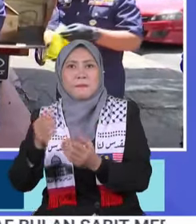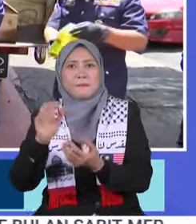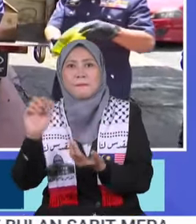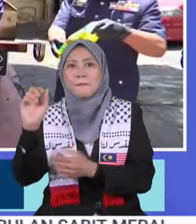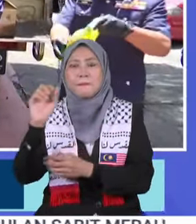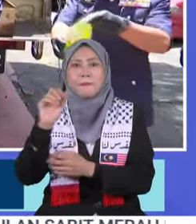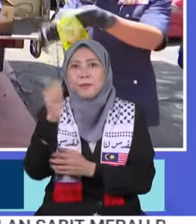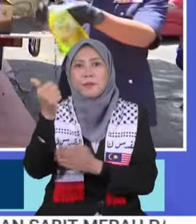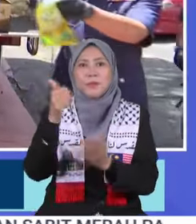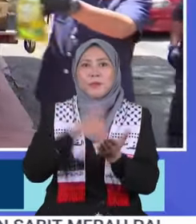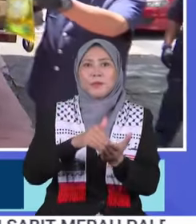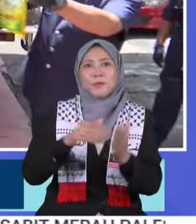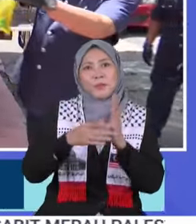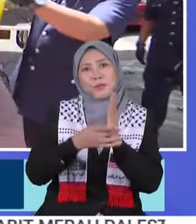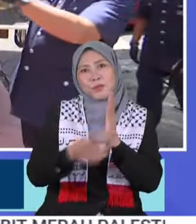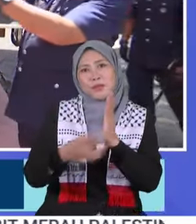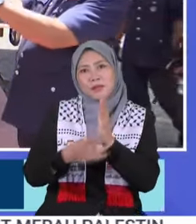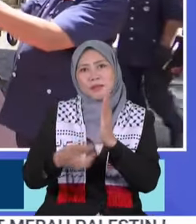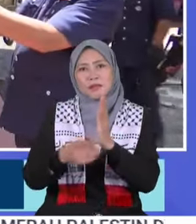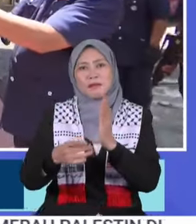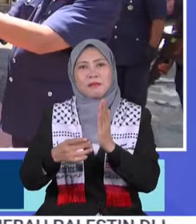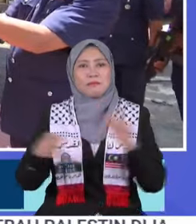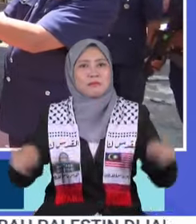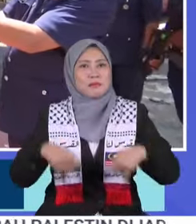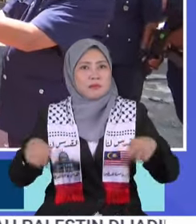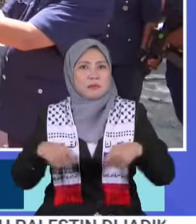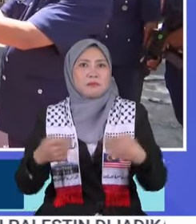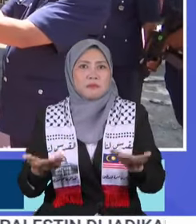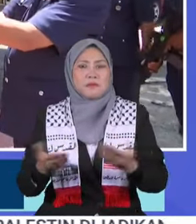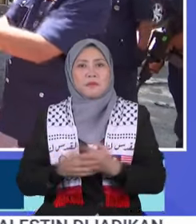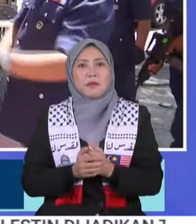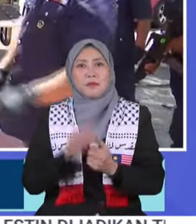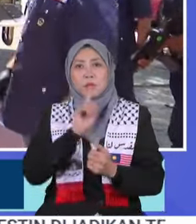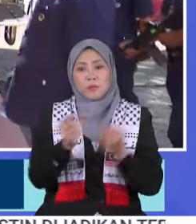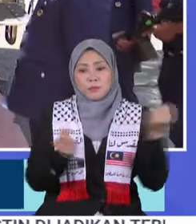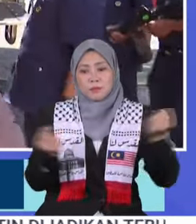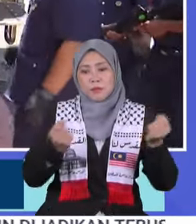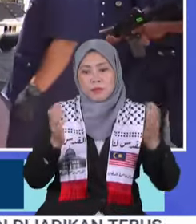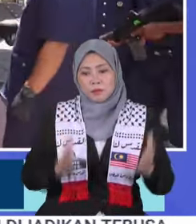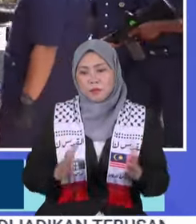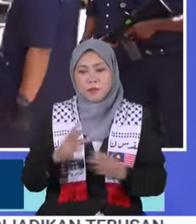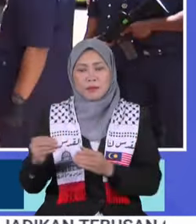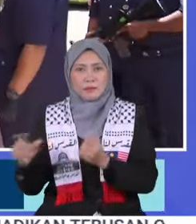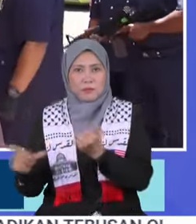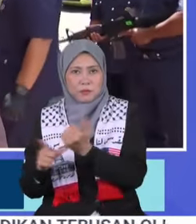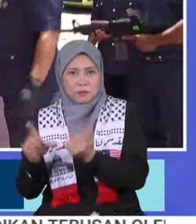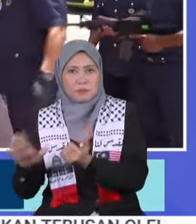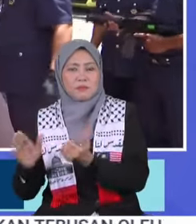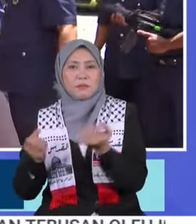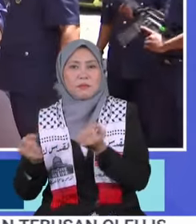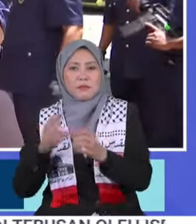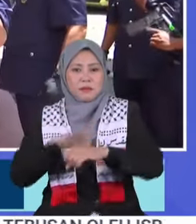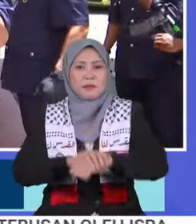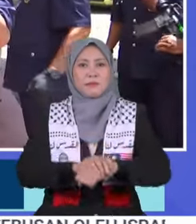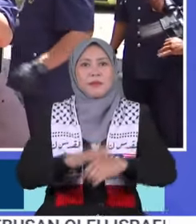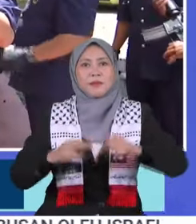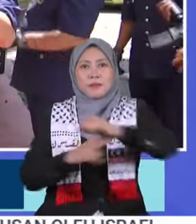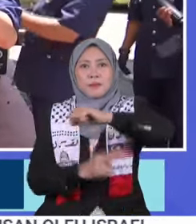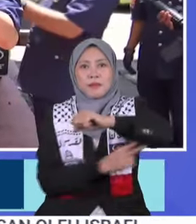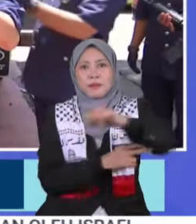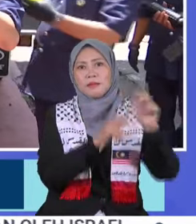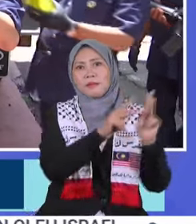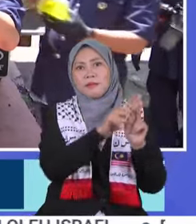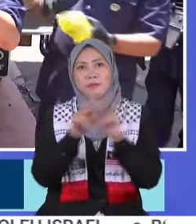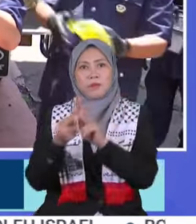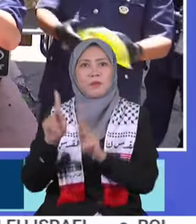minyak masak paket bersubsidi awal pagi semalam. Kedua-dua suspek merupakan pemandu dan kelindan itu ditahan berhampiran Jambatan